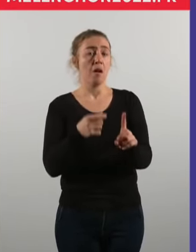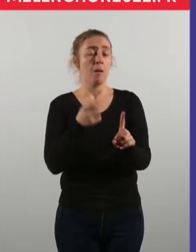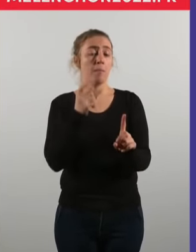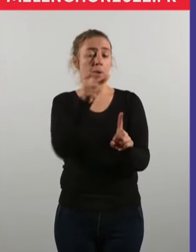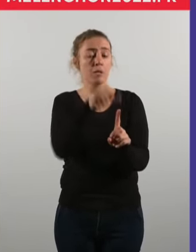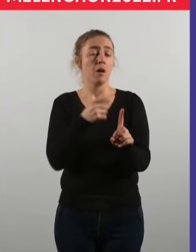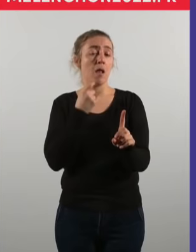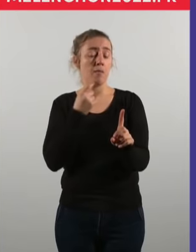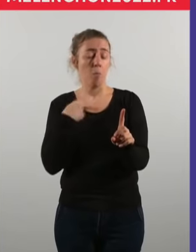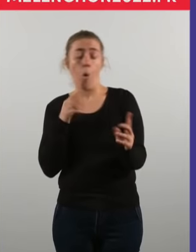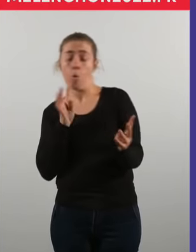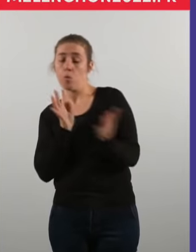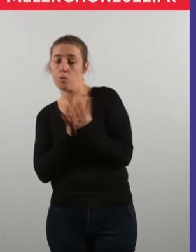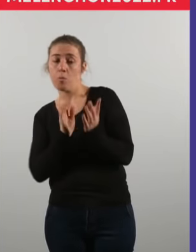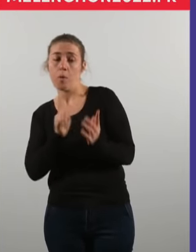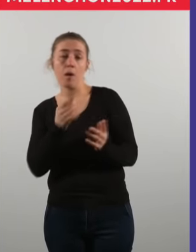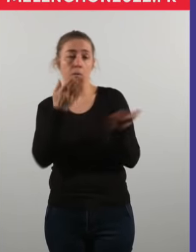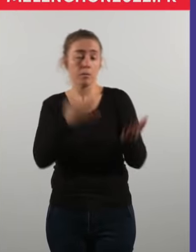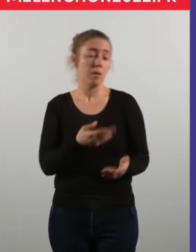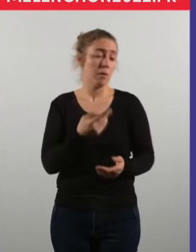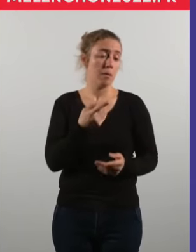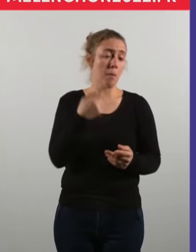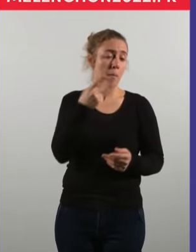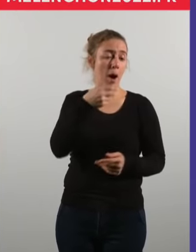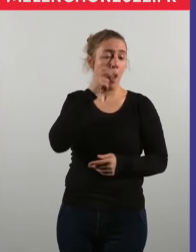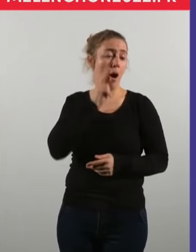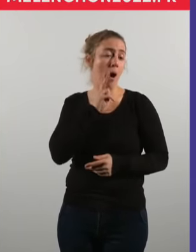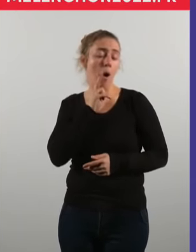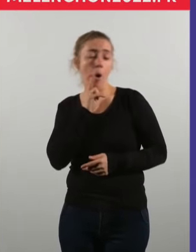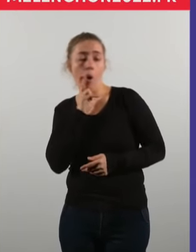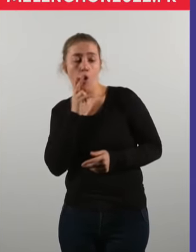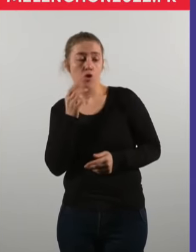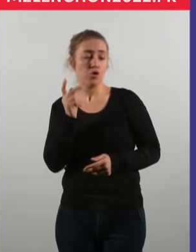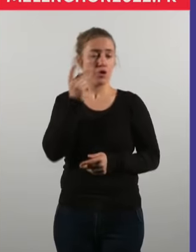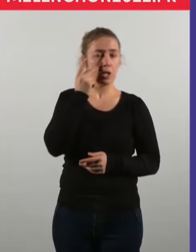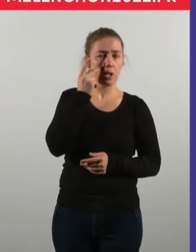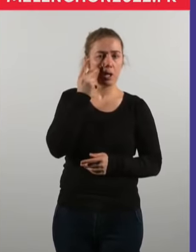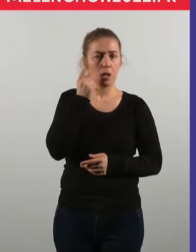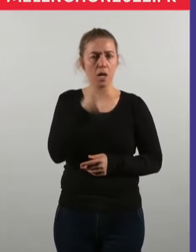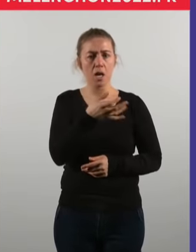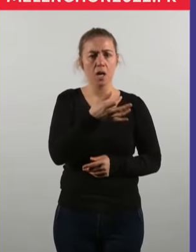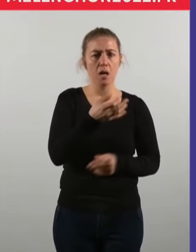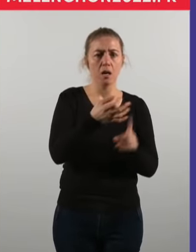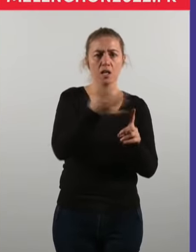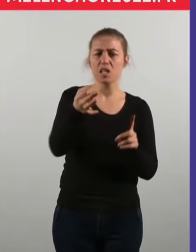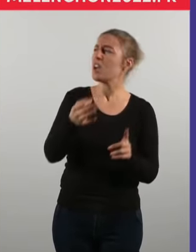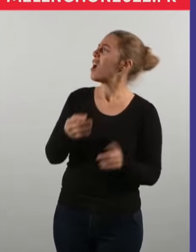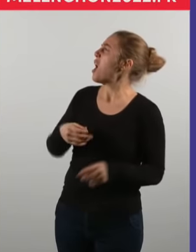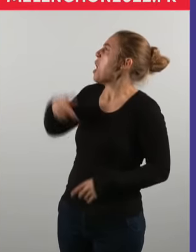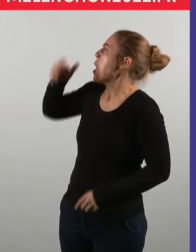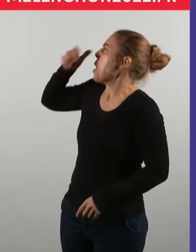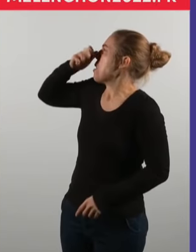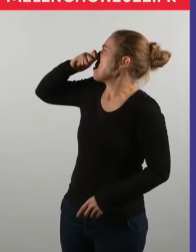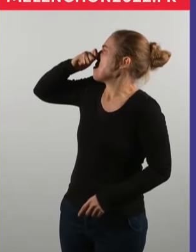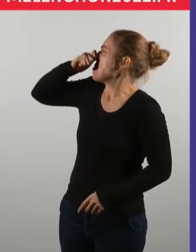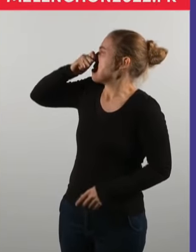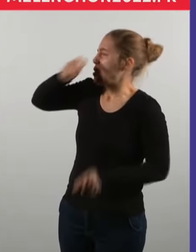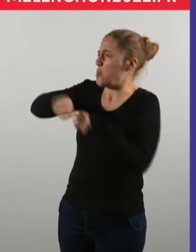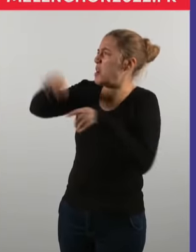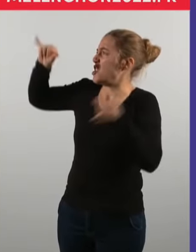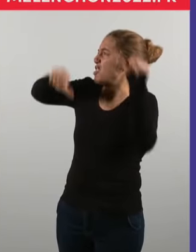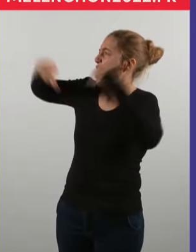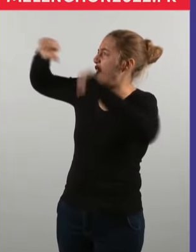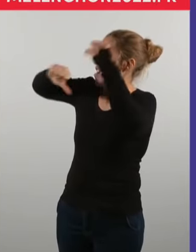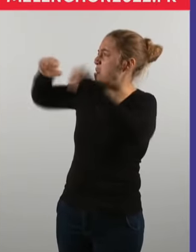parents sont des gens chics, les seuls opticiens de la ville, s'écrie à la cantonade « Ça pue l'eau de Javel !» Mais qu'est-ce qui pue l'eau de Javel ? Je